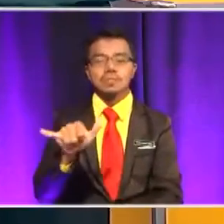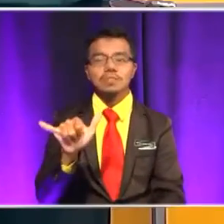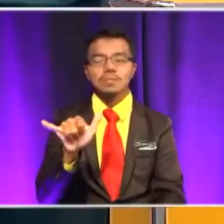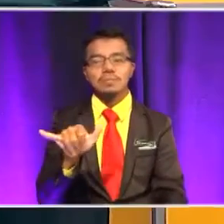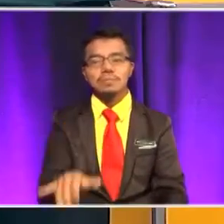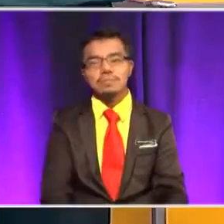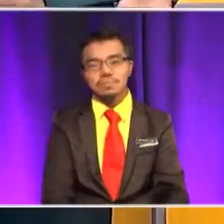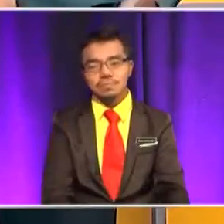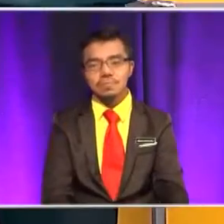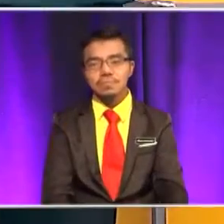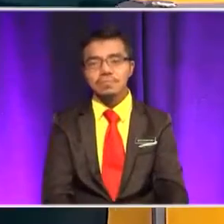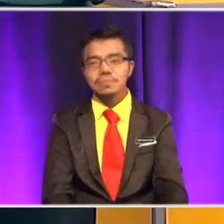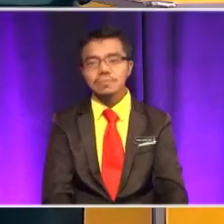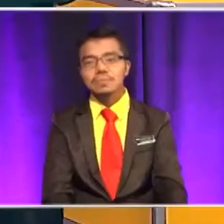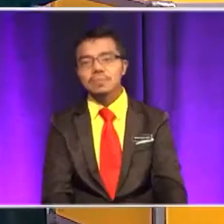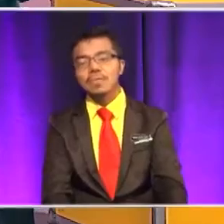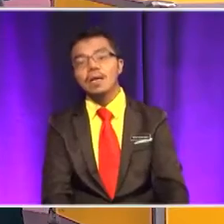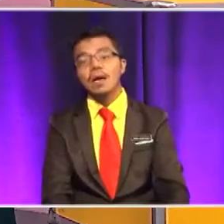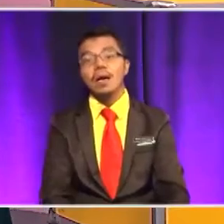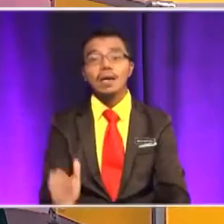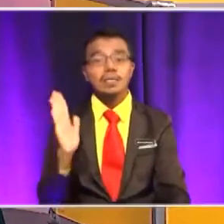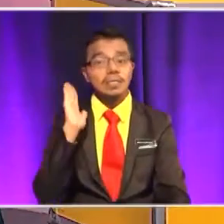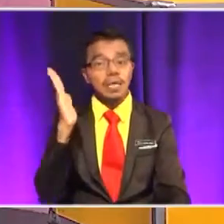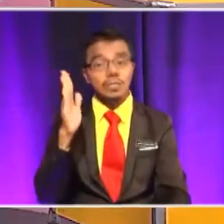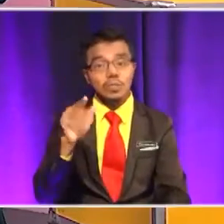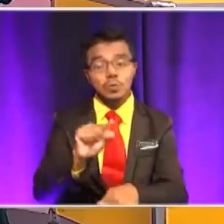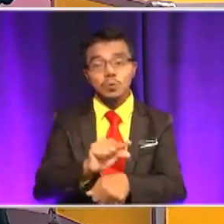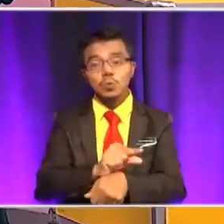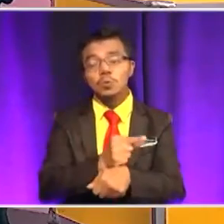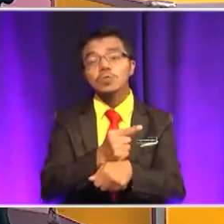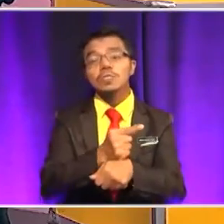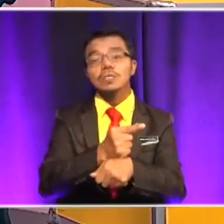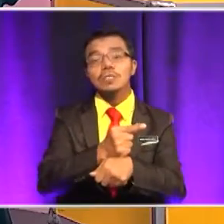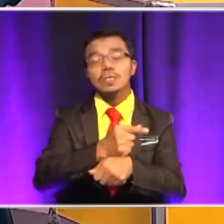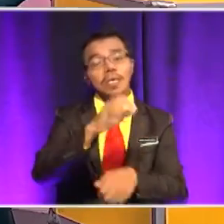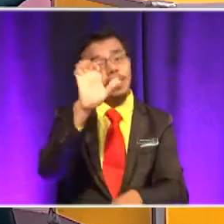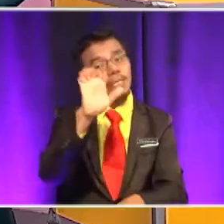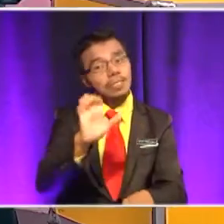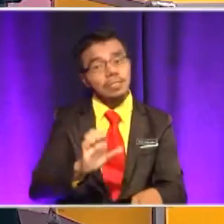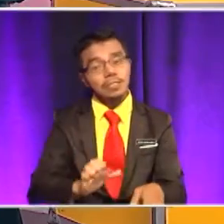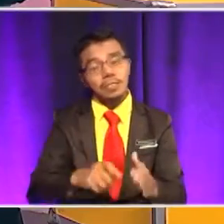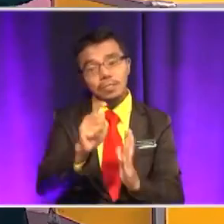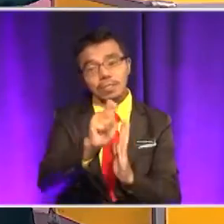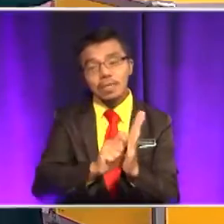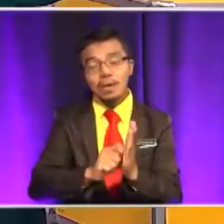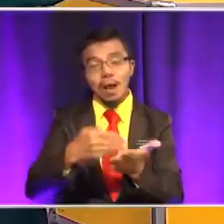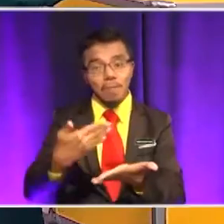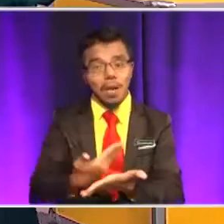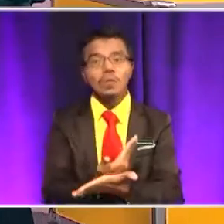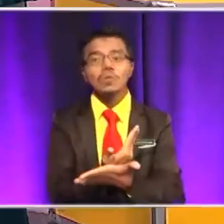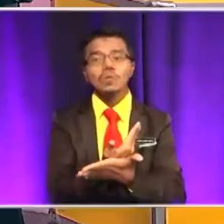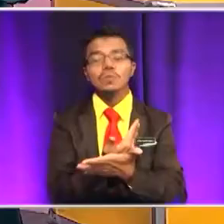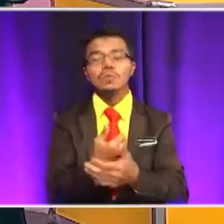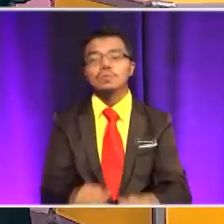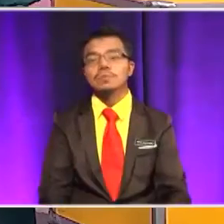yaitu menggunakan engine pembakaran dalam kepada engine yang menggunakan listrik contoh macam banyaklah negara-negara contohnya